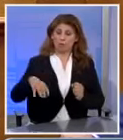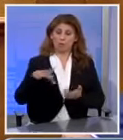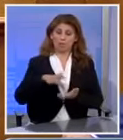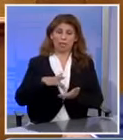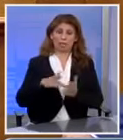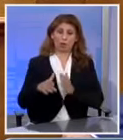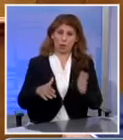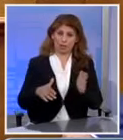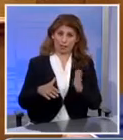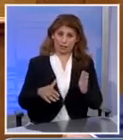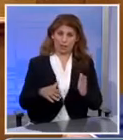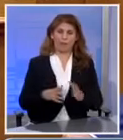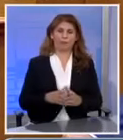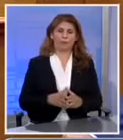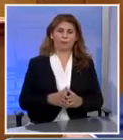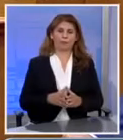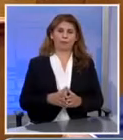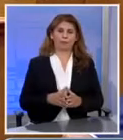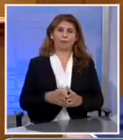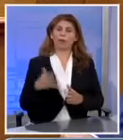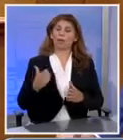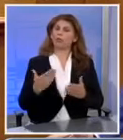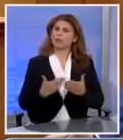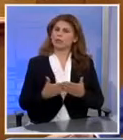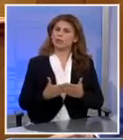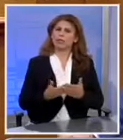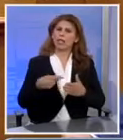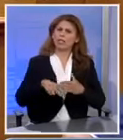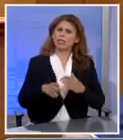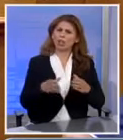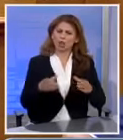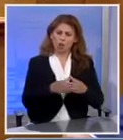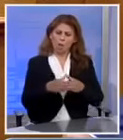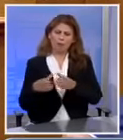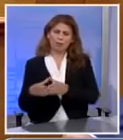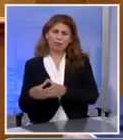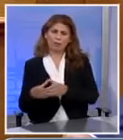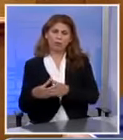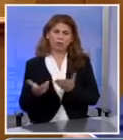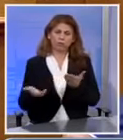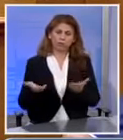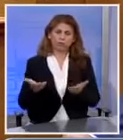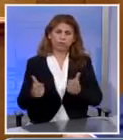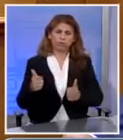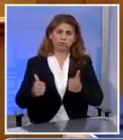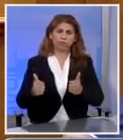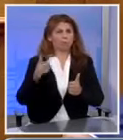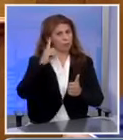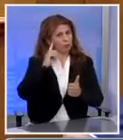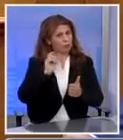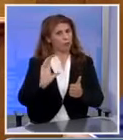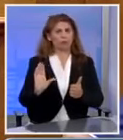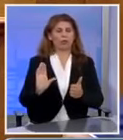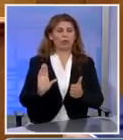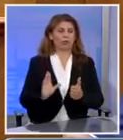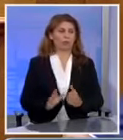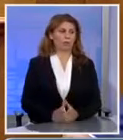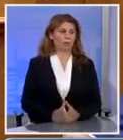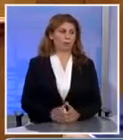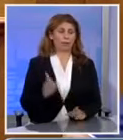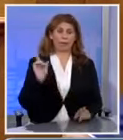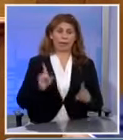κεντροαριστεράς, που είχε τα στοιχεία του δικοματισμού, τον οποίο γνωρίσαμε.